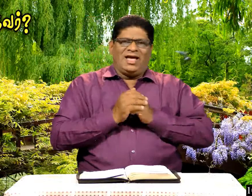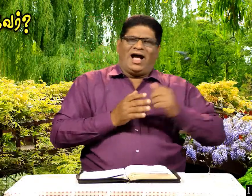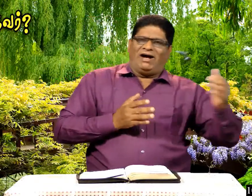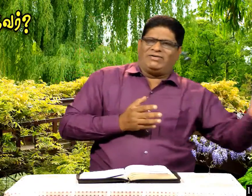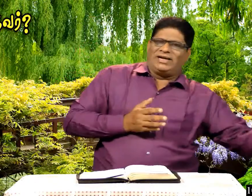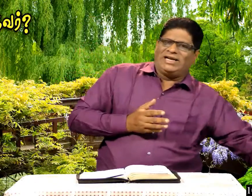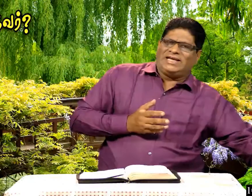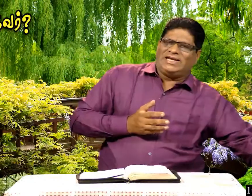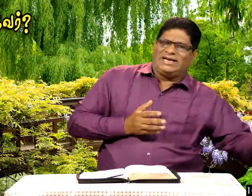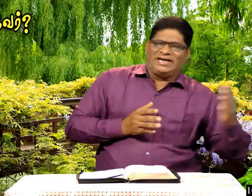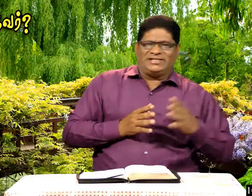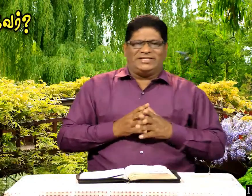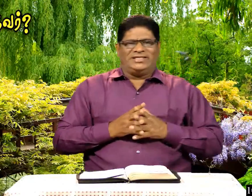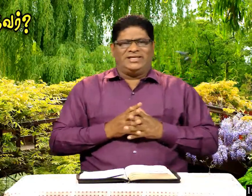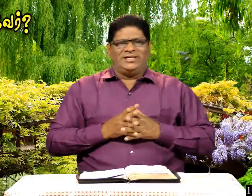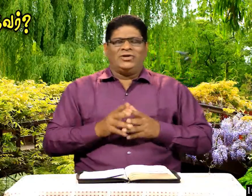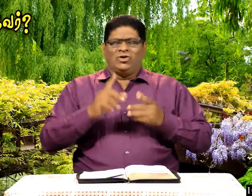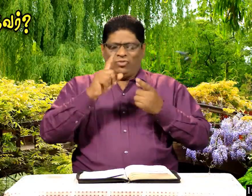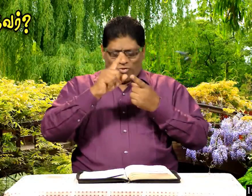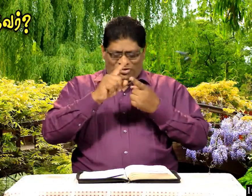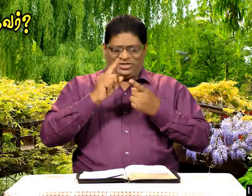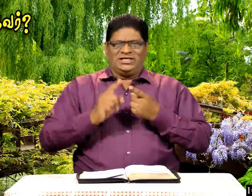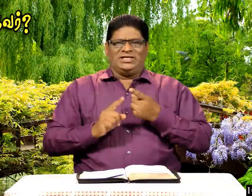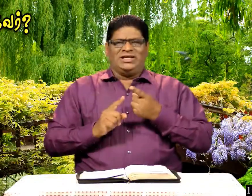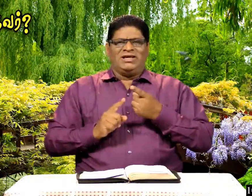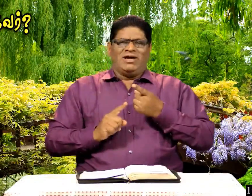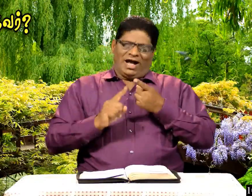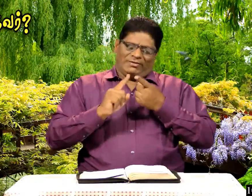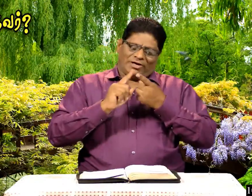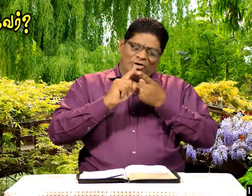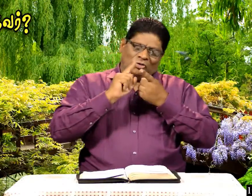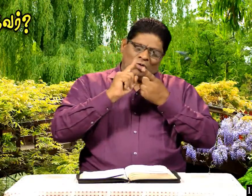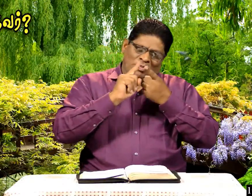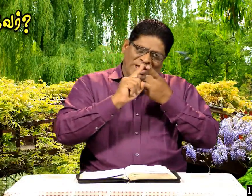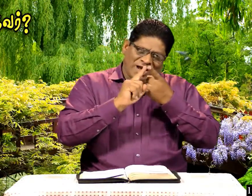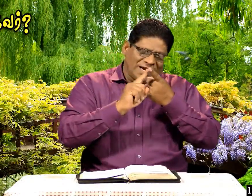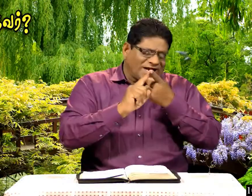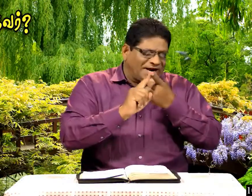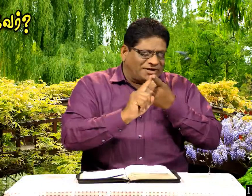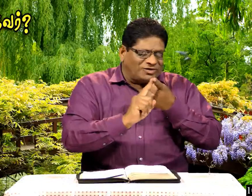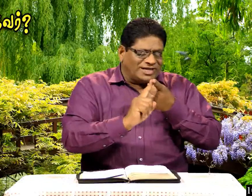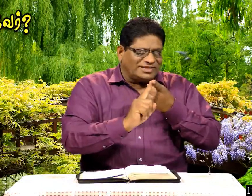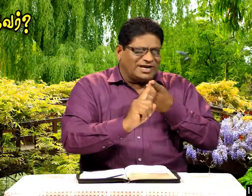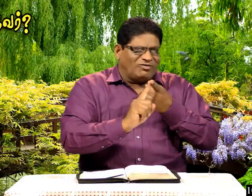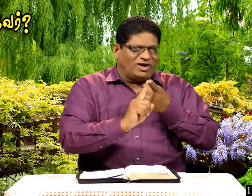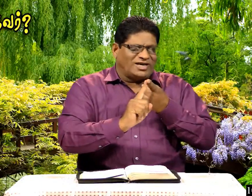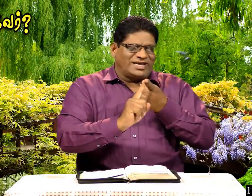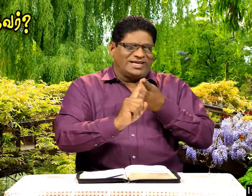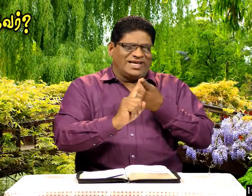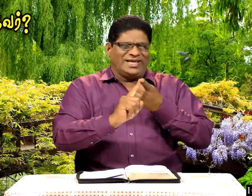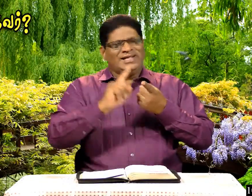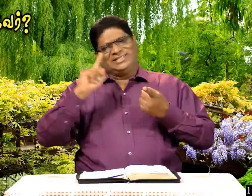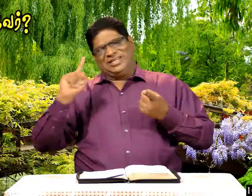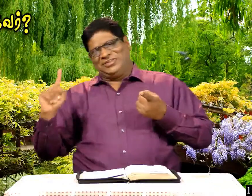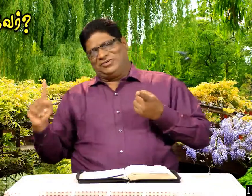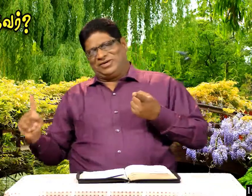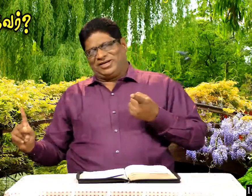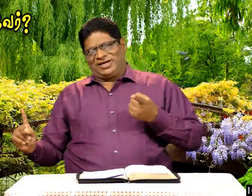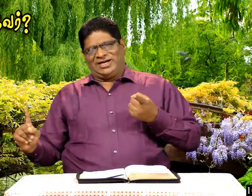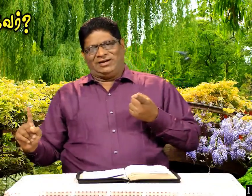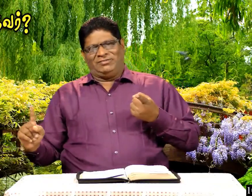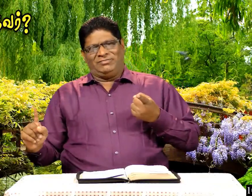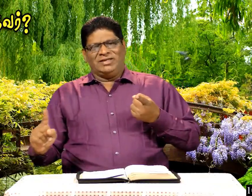கொண்டதினாலே அவர்களுக்கு என்ன நடந்தது? ஒன்று, அவர்கள் ஒரு உண்மையான கடவுளை தங்கள் வாழ்க்கையிலே